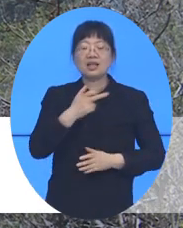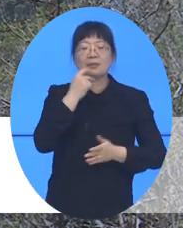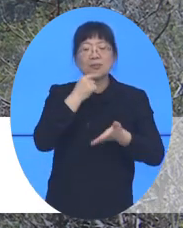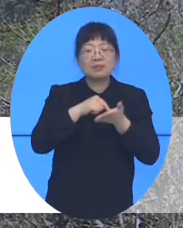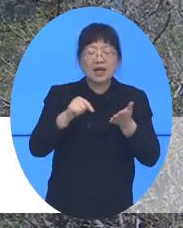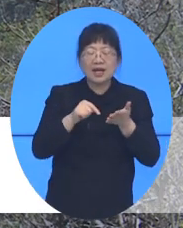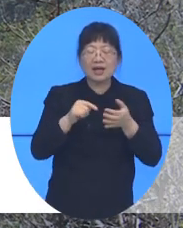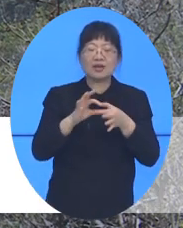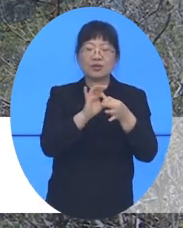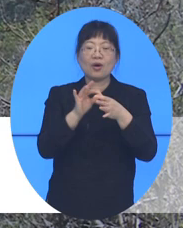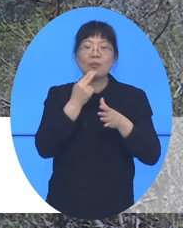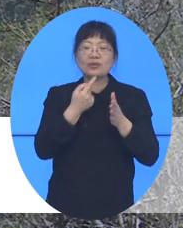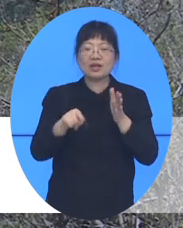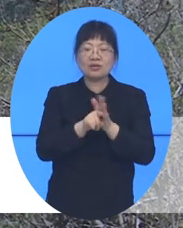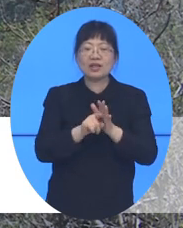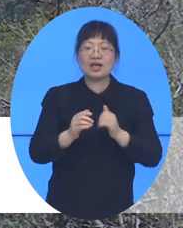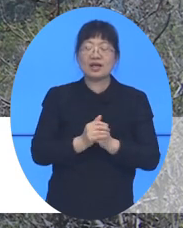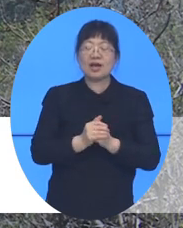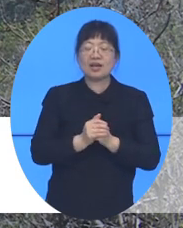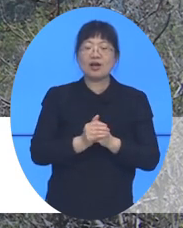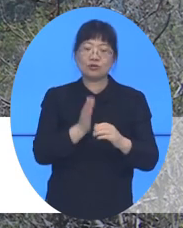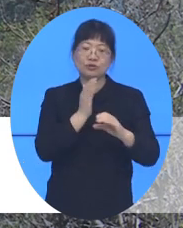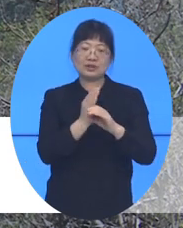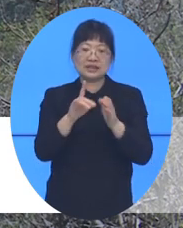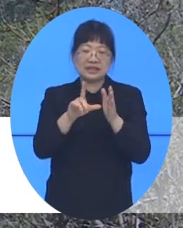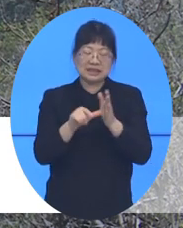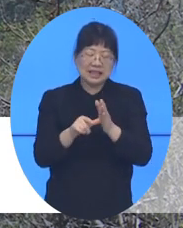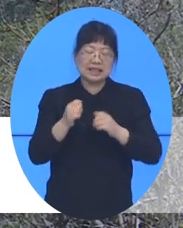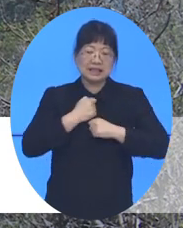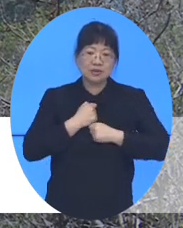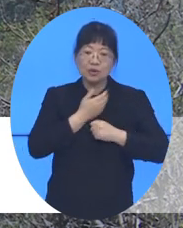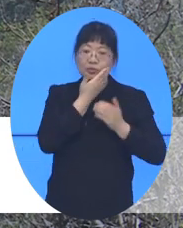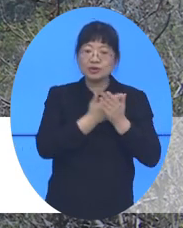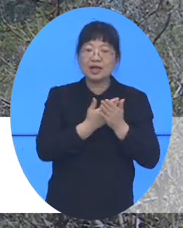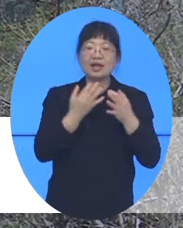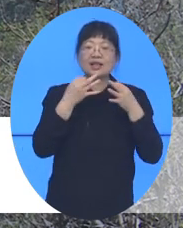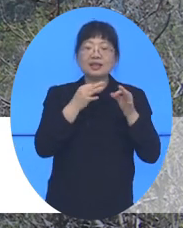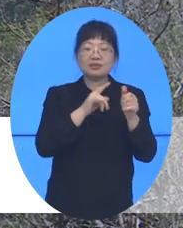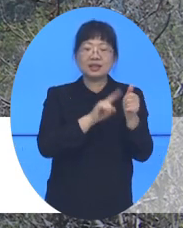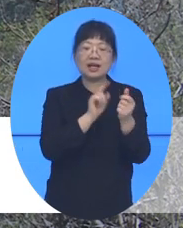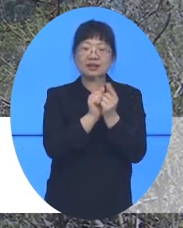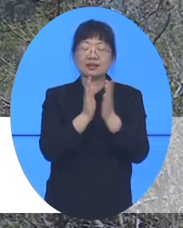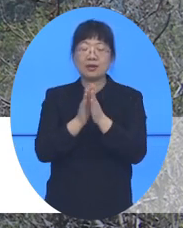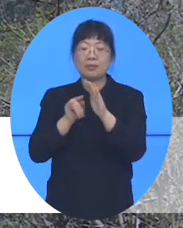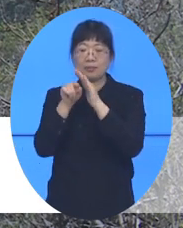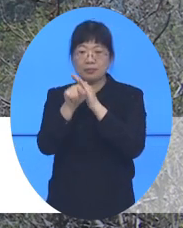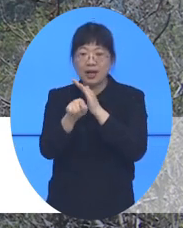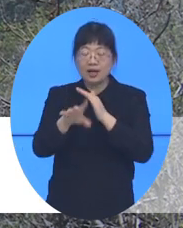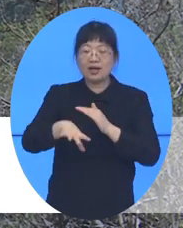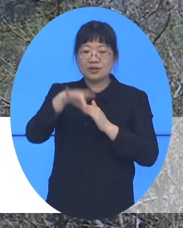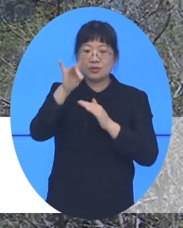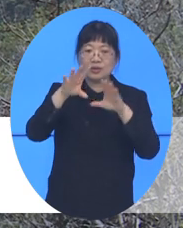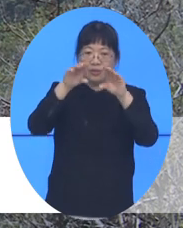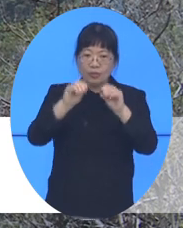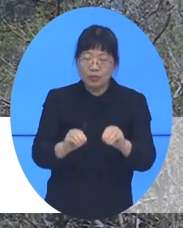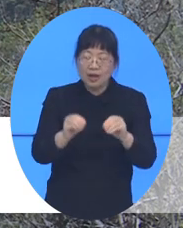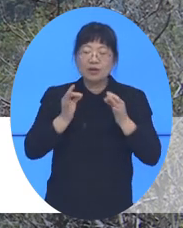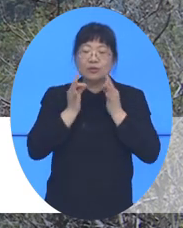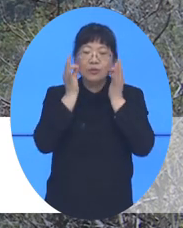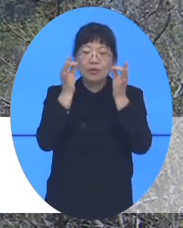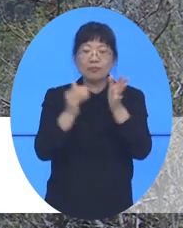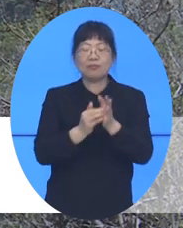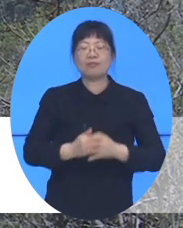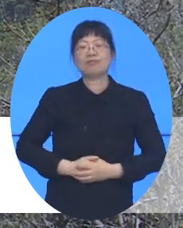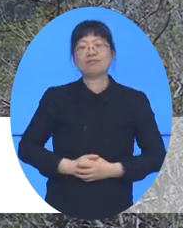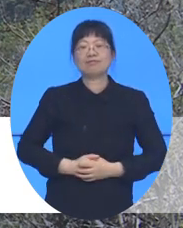큰 피해로 이어지지 않도록 골든타임을 지키는 게 중요한데요. 김동연 경기도지사가 직접 현장을 찾아 초기 진화에 안간힘을